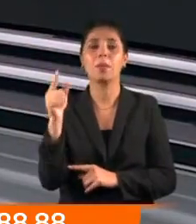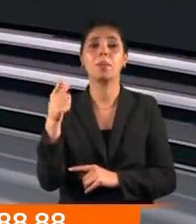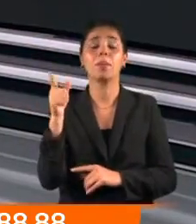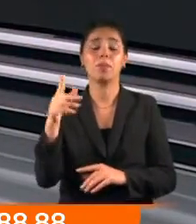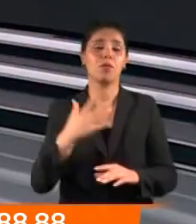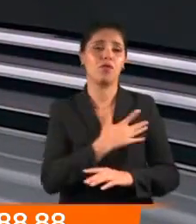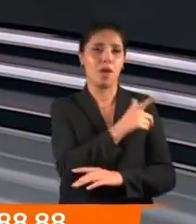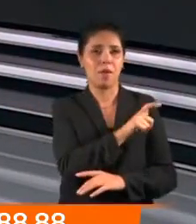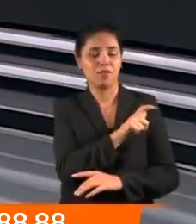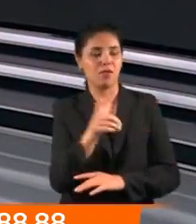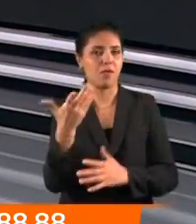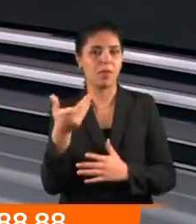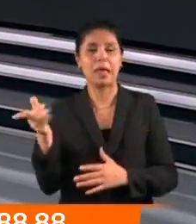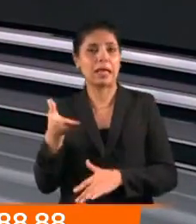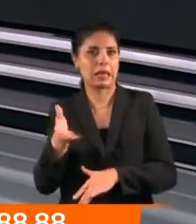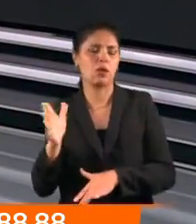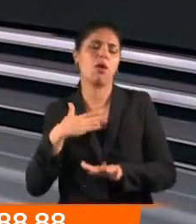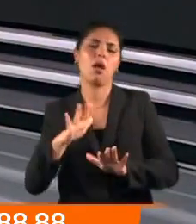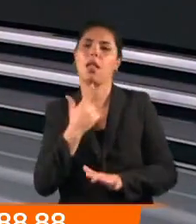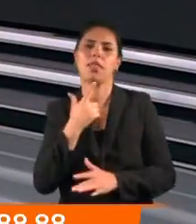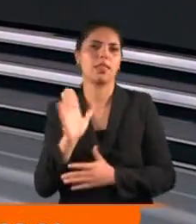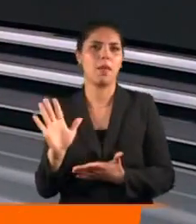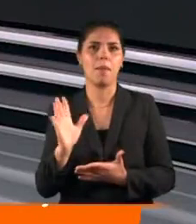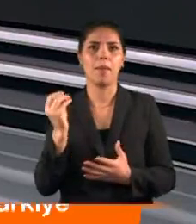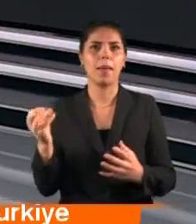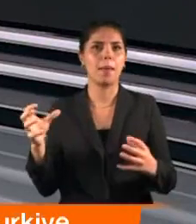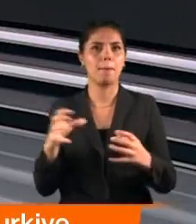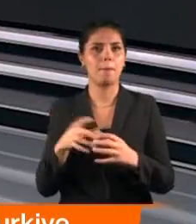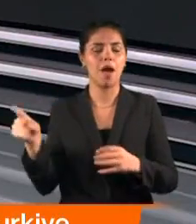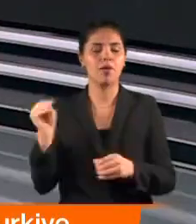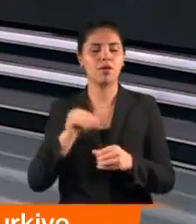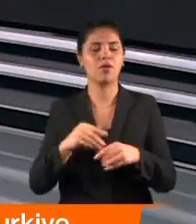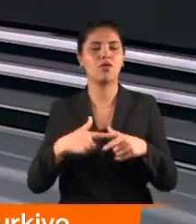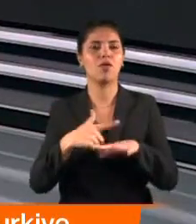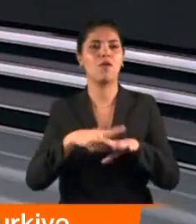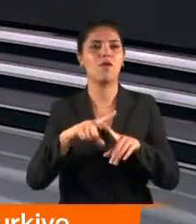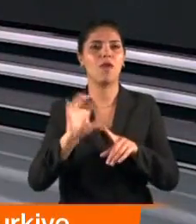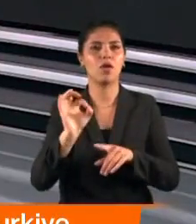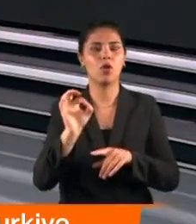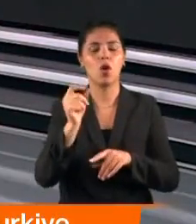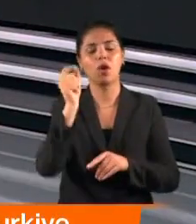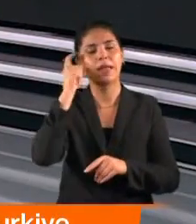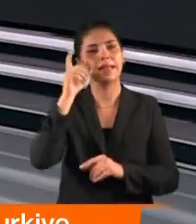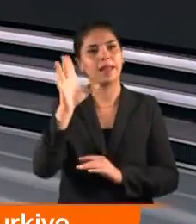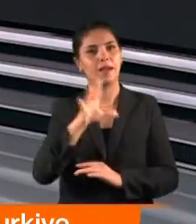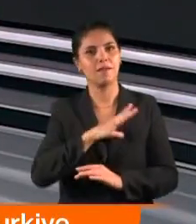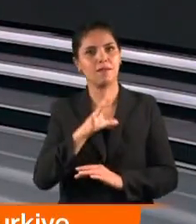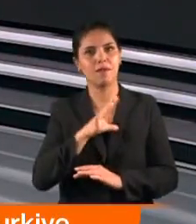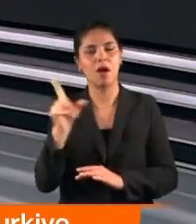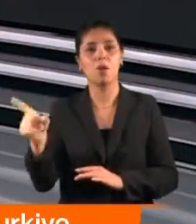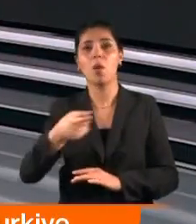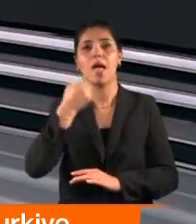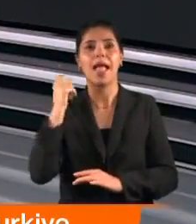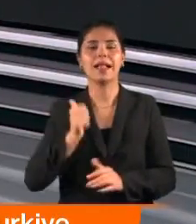demeyiz anlamına gelecek bir yanıt var. İyi Parti için bir de FETÖ iddiası gündemdeydi bugün. Akşener, FETÖ İyi Parti'yi esir aldı diyen